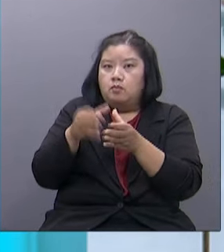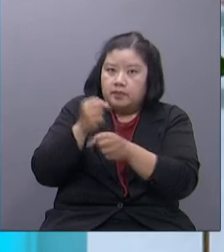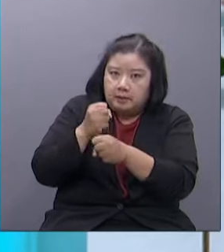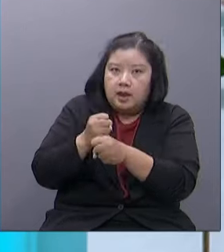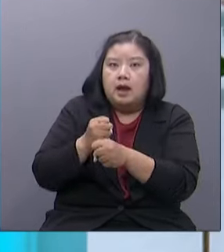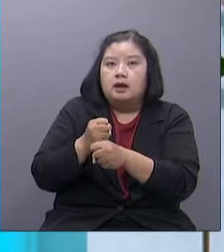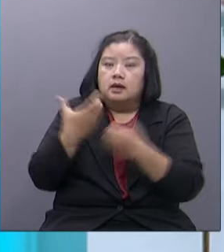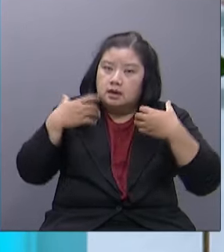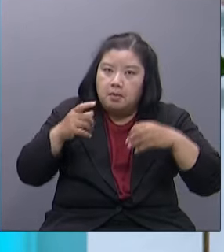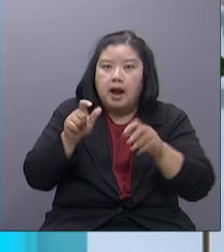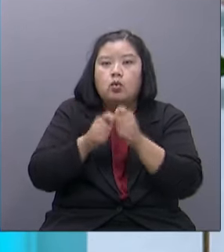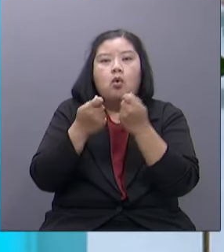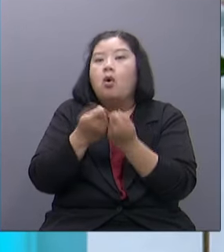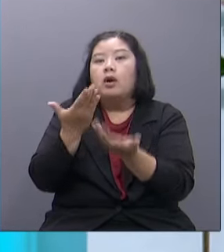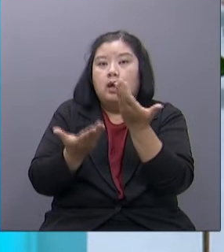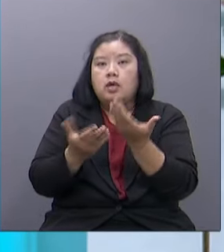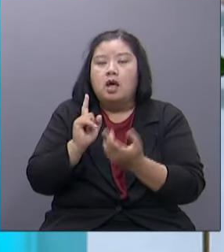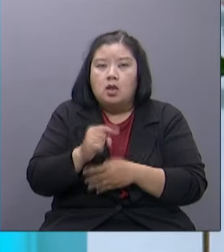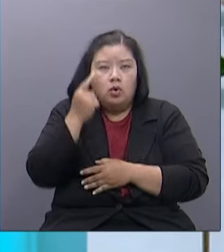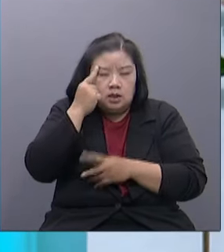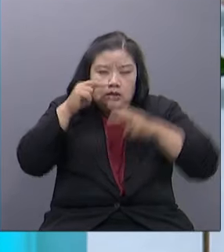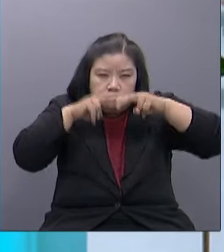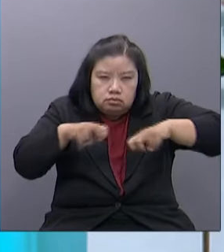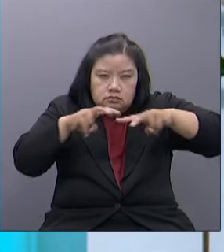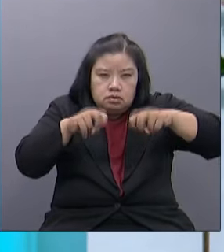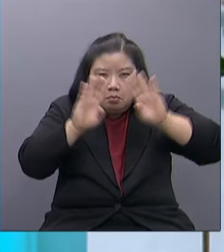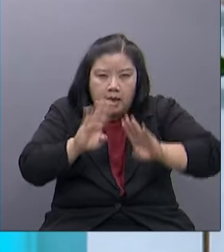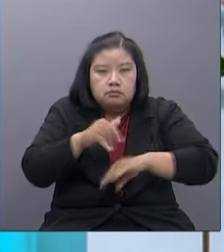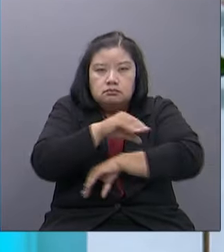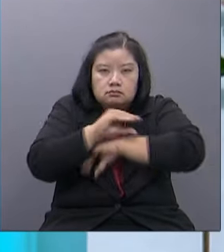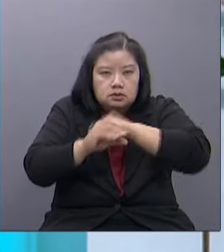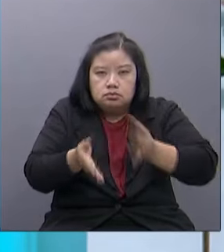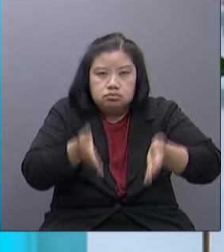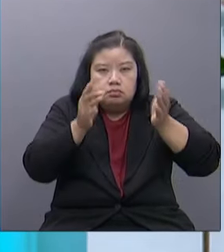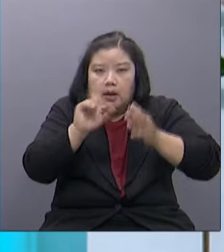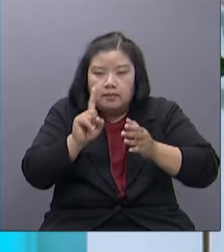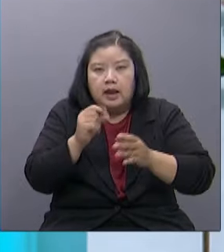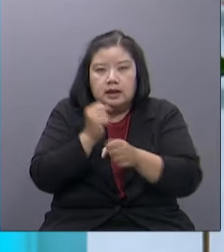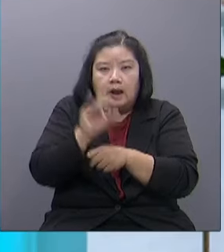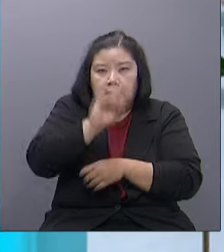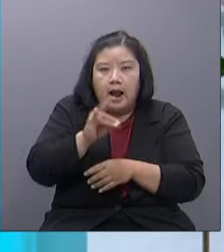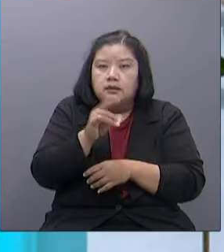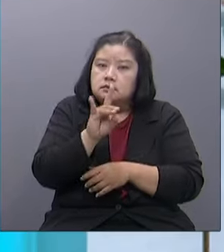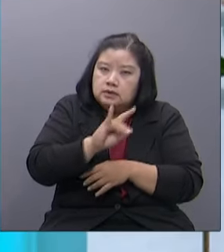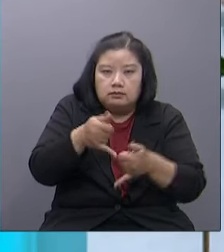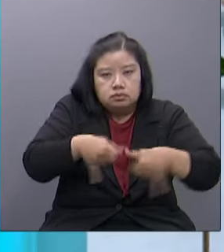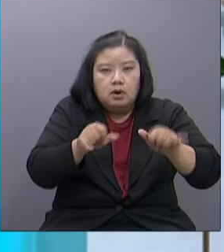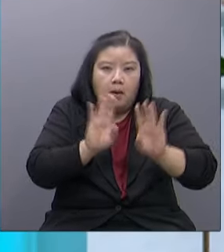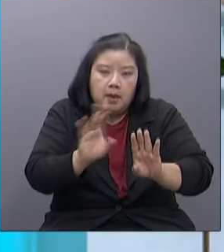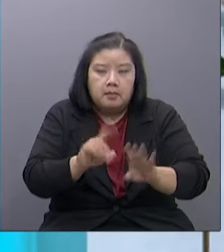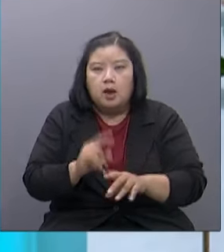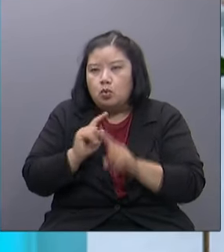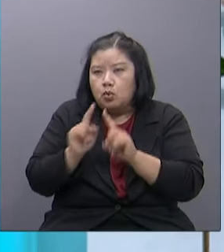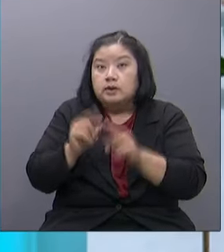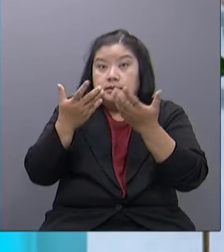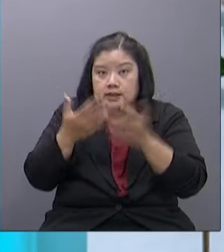เป็นมาตรฐานก็ได้นะครับนะฮะสำหรับที่คุณจะออกแบบตลาดค้าสัตว์อะไรเงี้ยนะครับนะฮะเราก็ทำร่วม